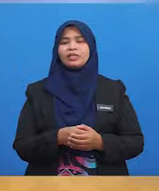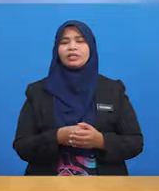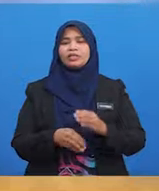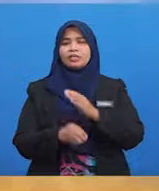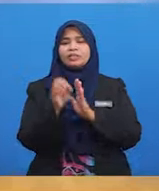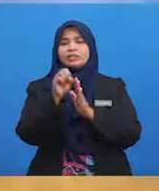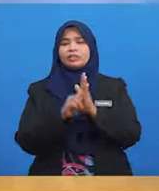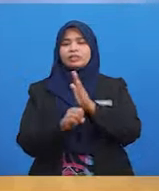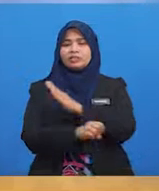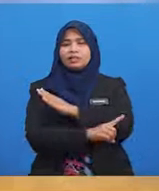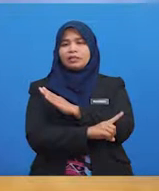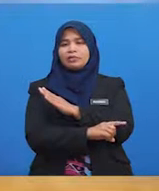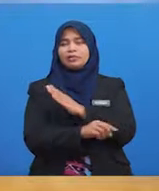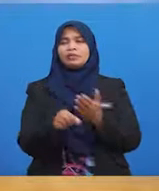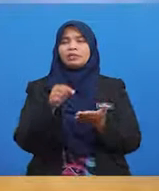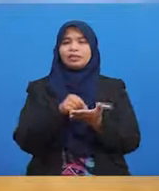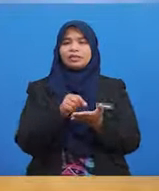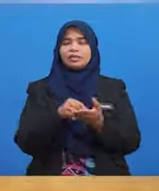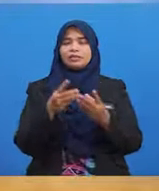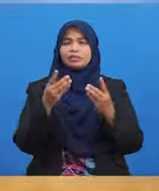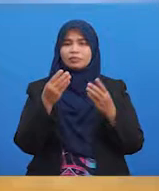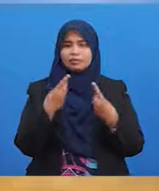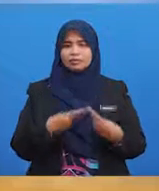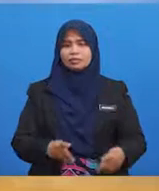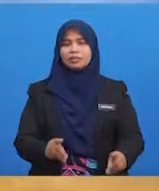Seekor ayam sedang bertelur.